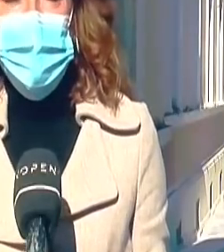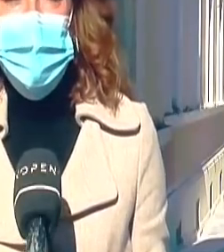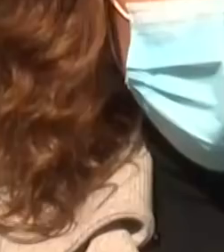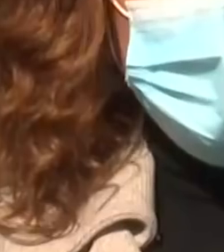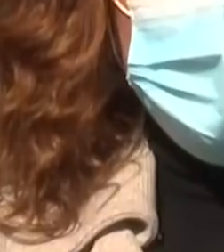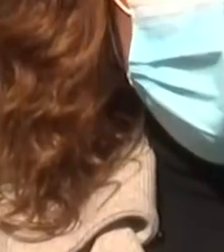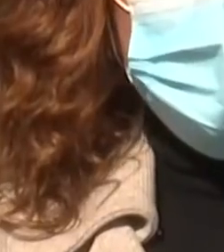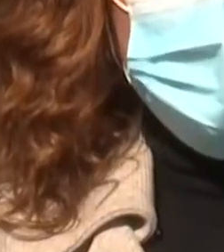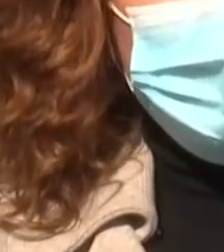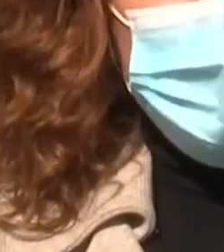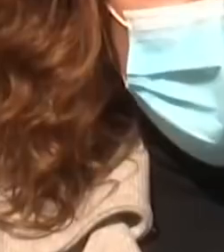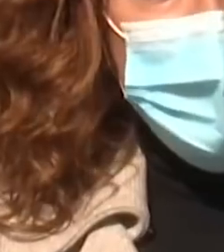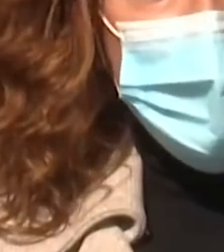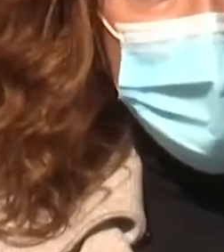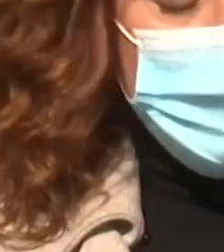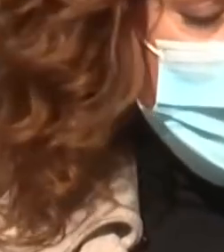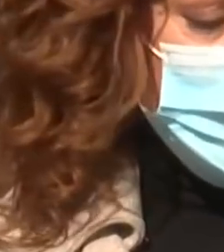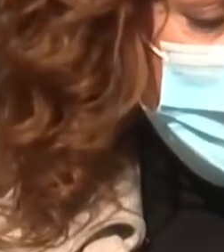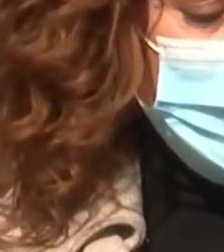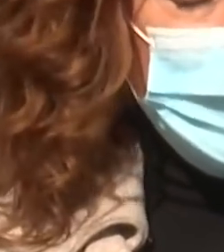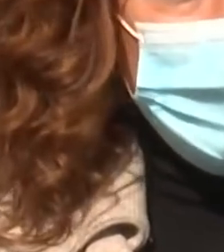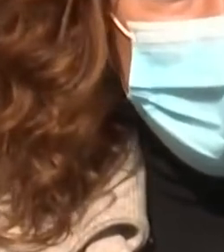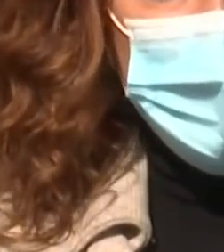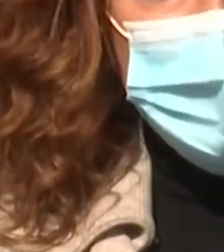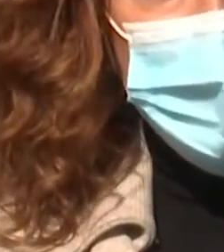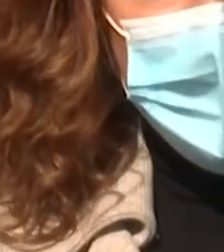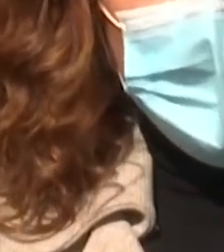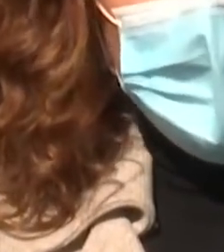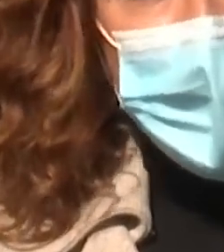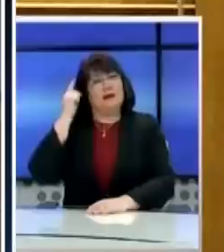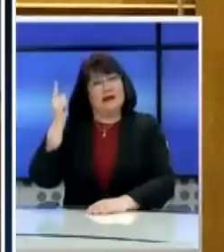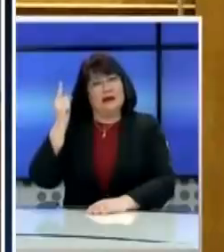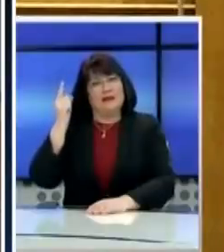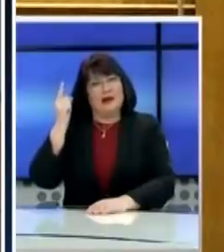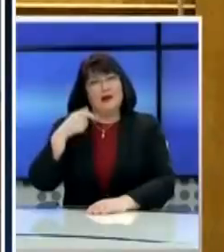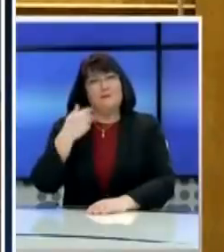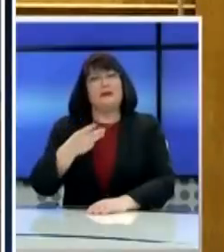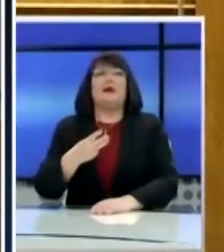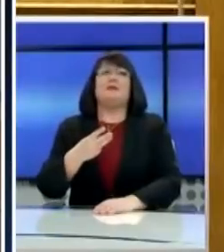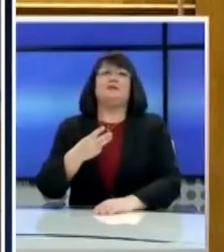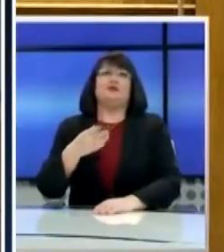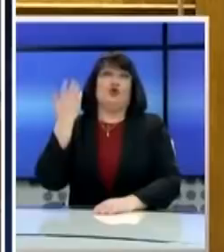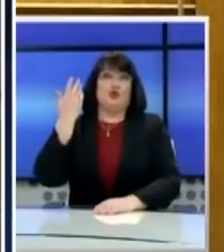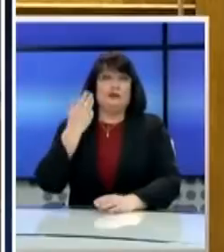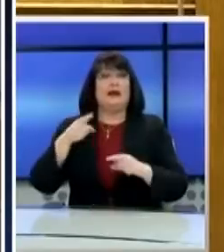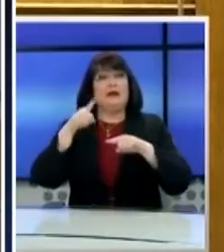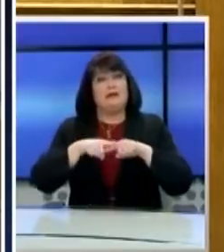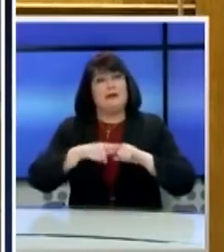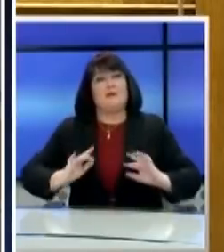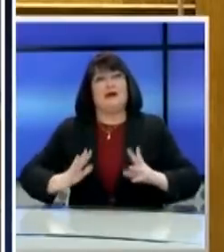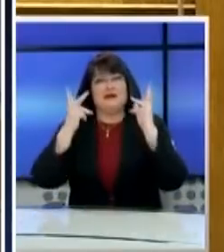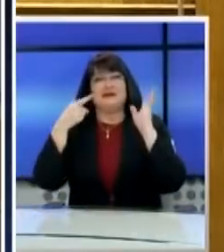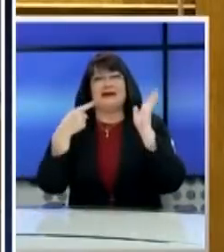Καλό μεσημέρι, Ματίνα. Ο Πρωθυπουργός αναφέρθηκε στο κρίσιμο ζήτημα των εμβολιασμών, λέγοντας ότι όσο θα έρχονται εμβόλια στη χώρα